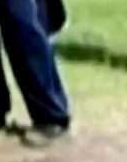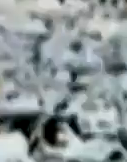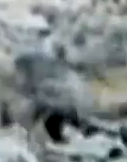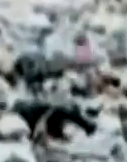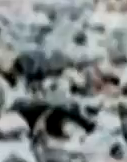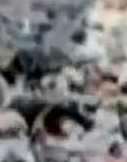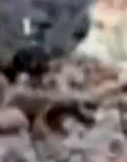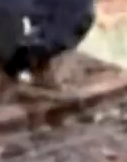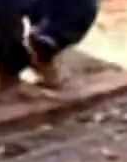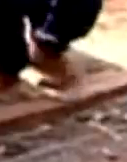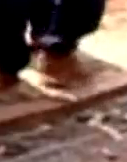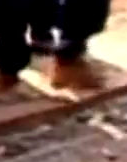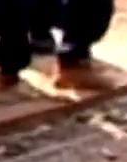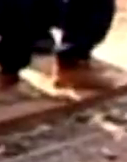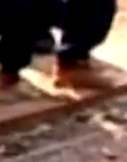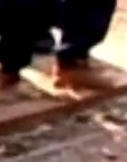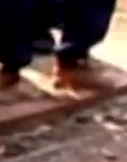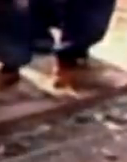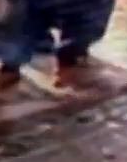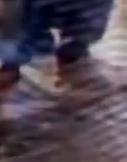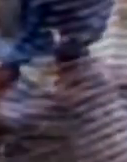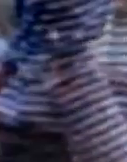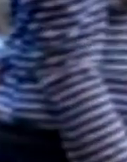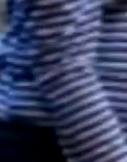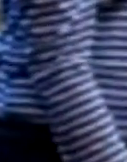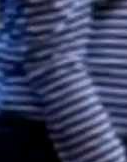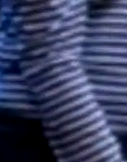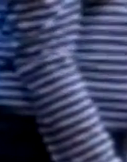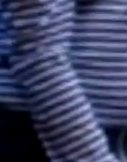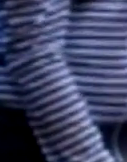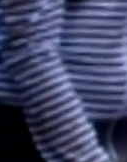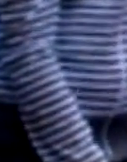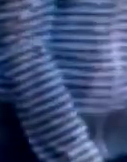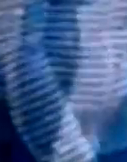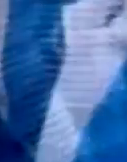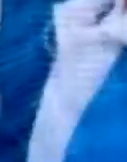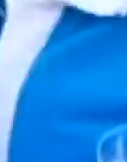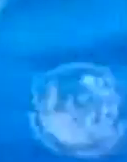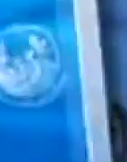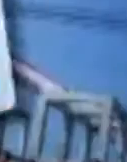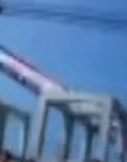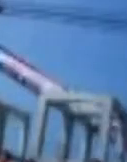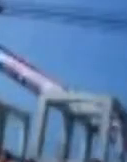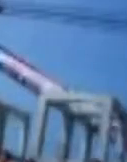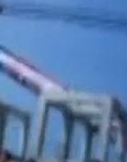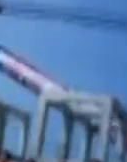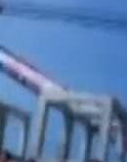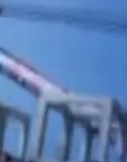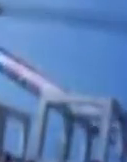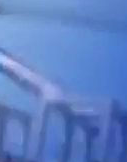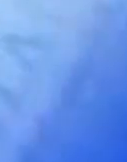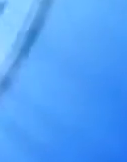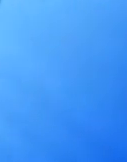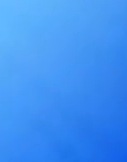าได้คืนความสามัคคีเพื่อพัฒนาประเทศมอบความห่วงใยความอบอุ่นได้รอยยิ้มและความสุข